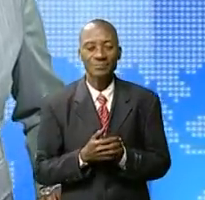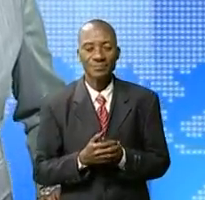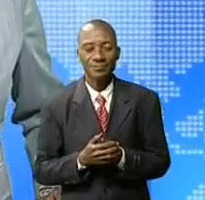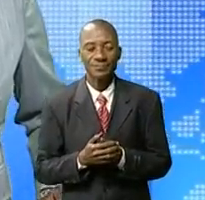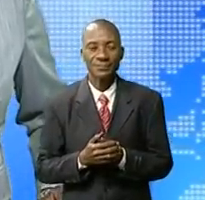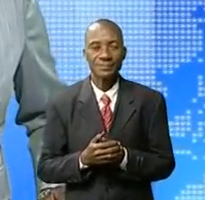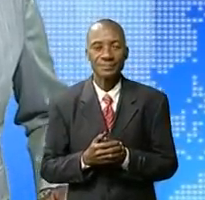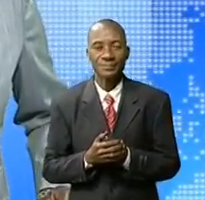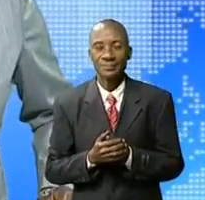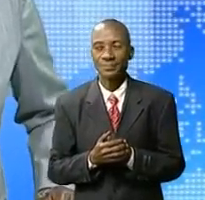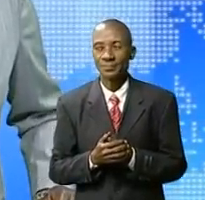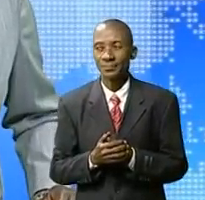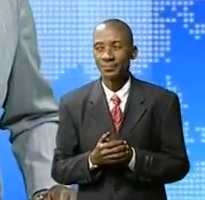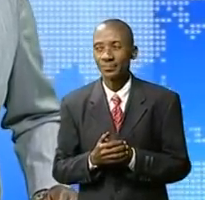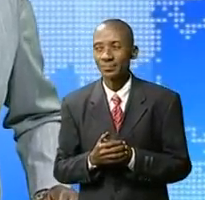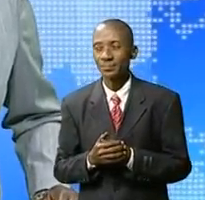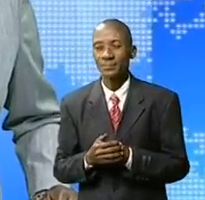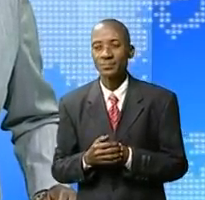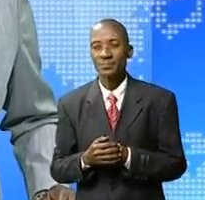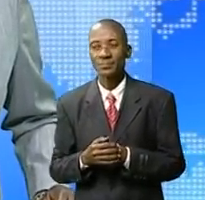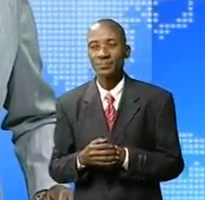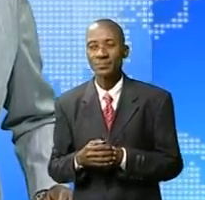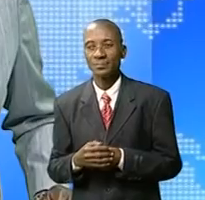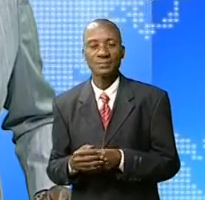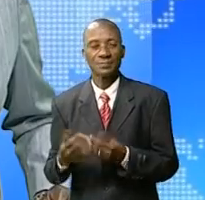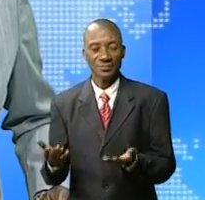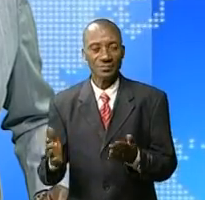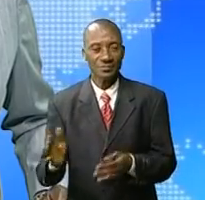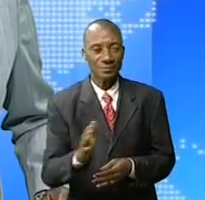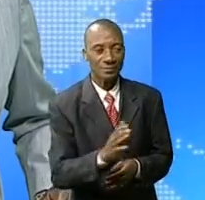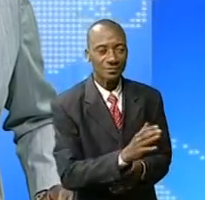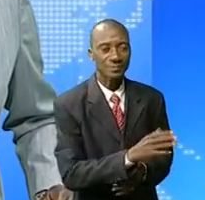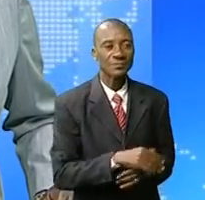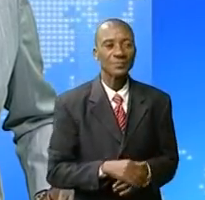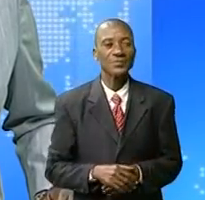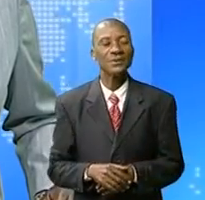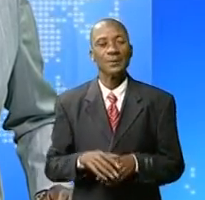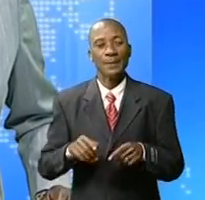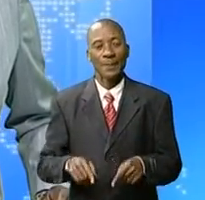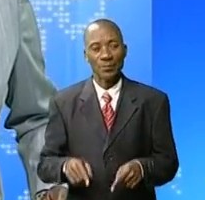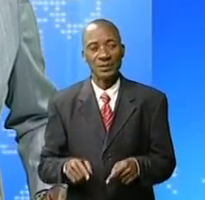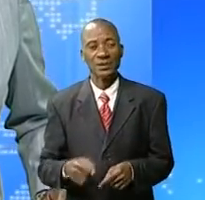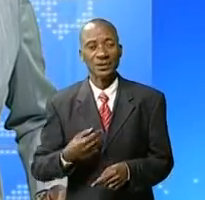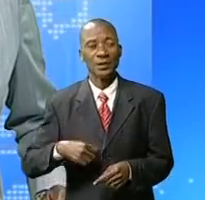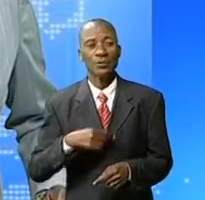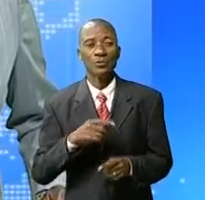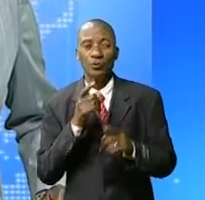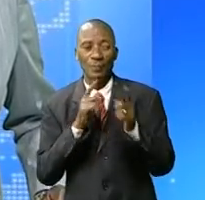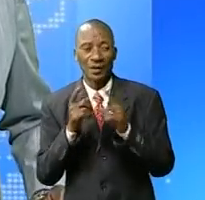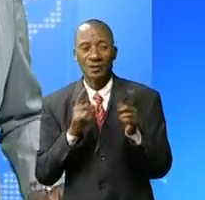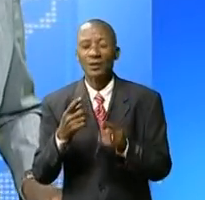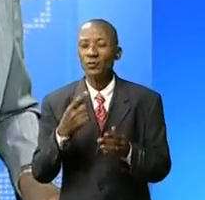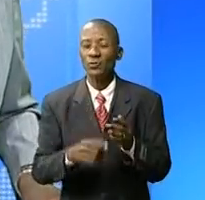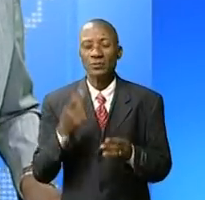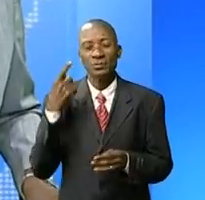Tués, déplacés ou tombés au front, des centaines de milliers de personnes sont portées disparues à travers le monde et leurs proches restent